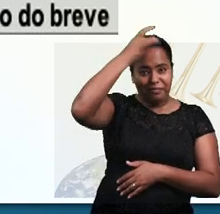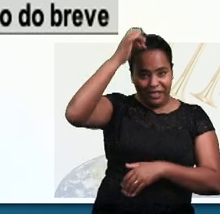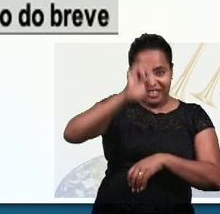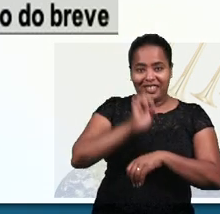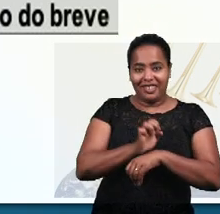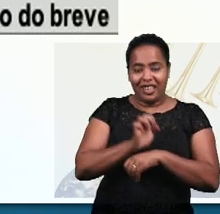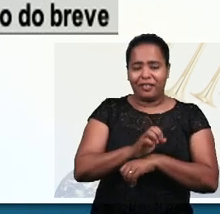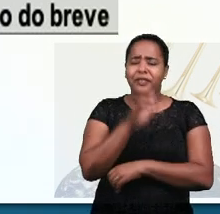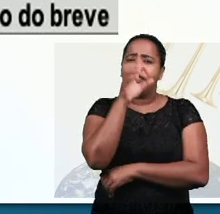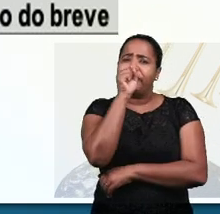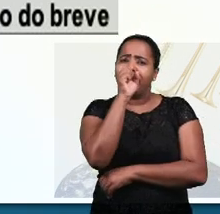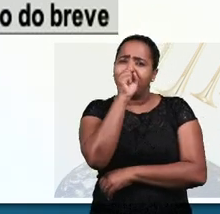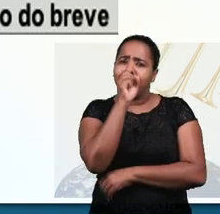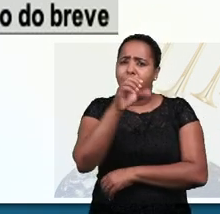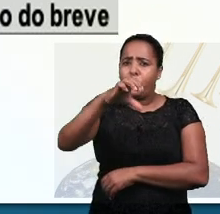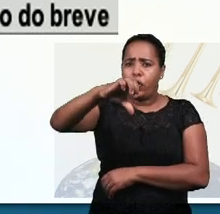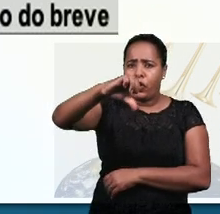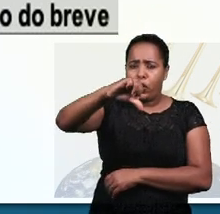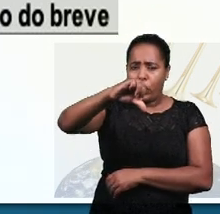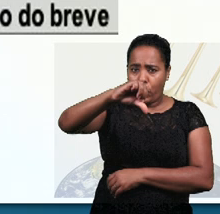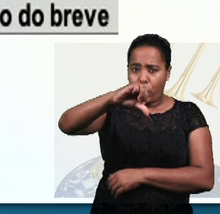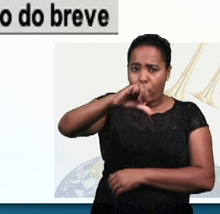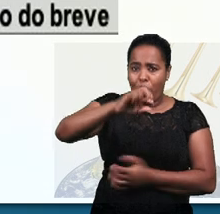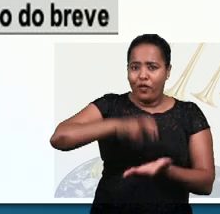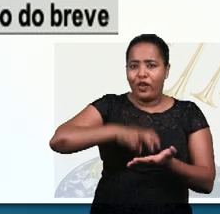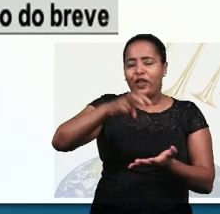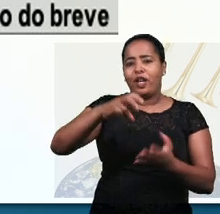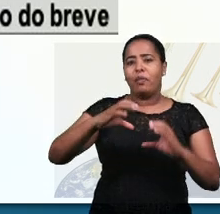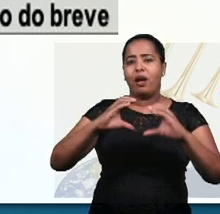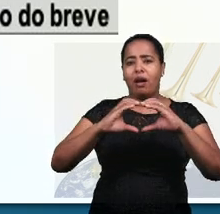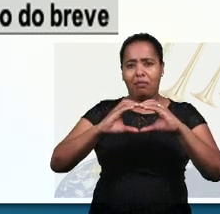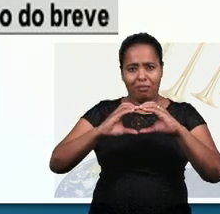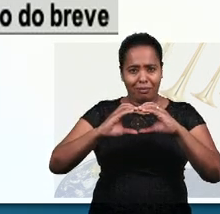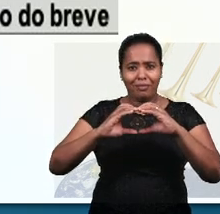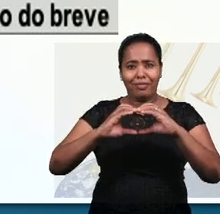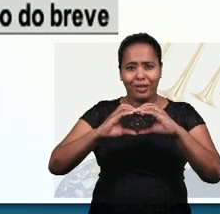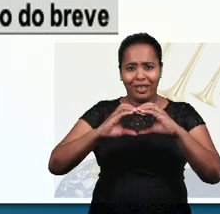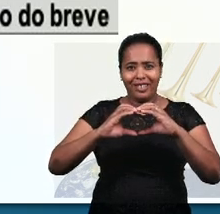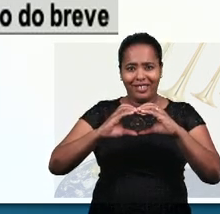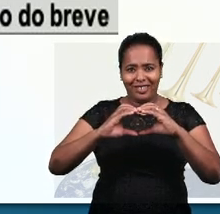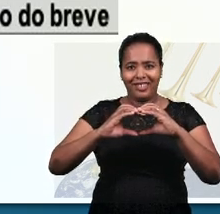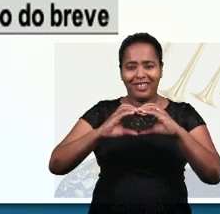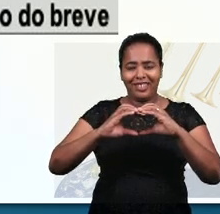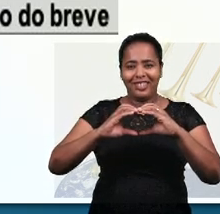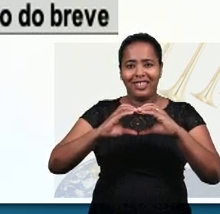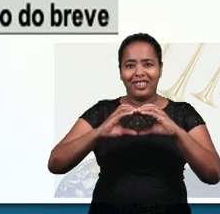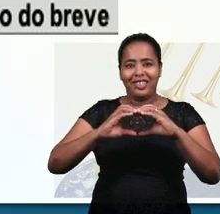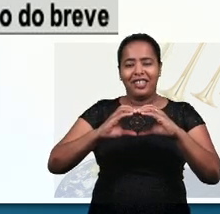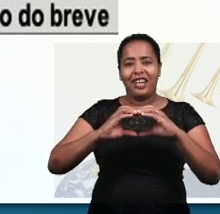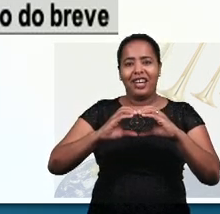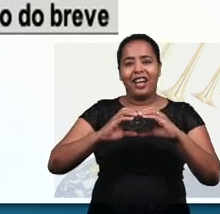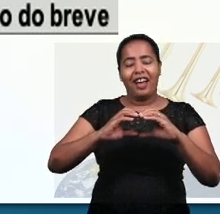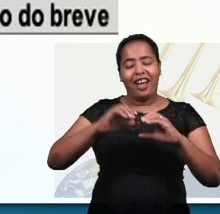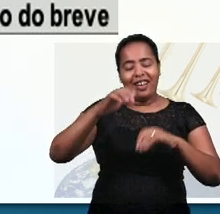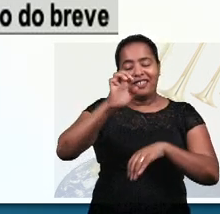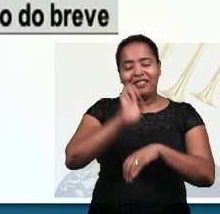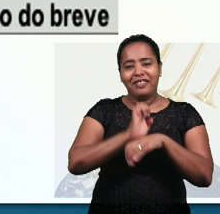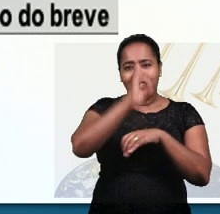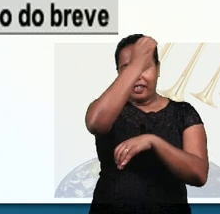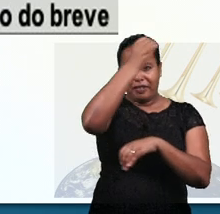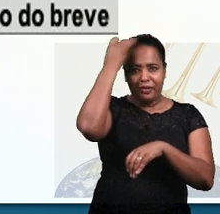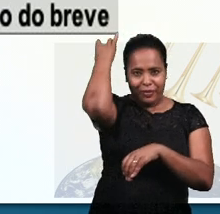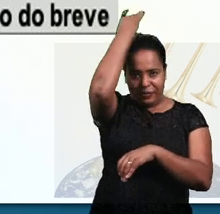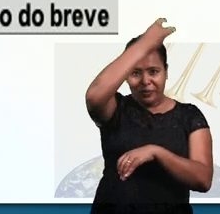la télévision. Samedi à 9h du matin, TV Capixaba. C'est la chaîne